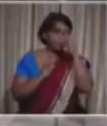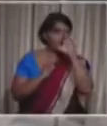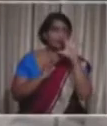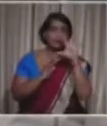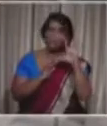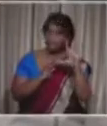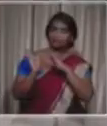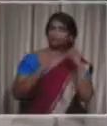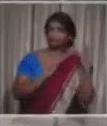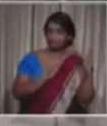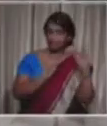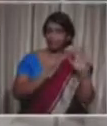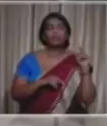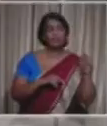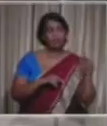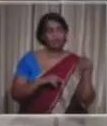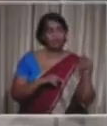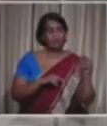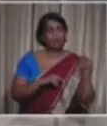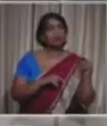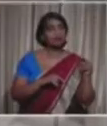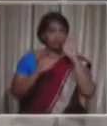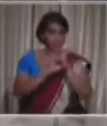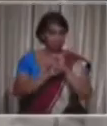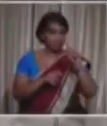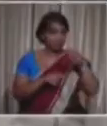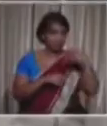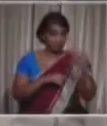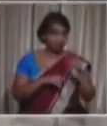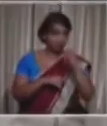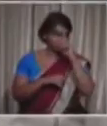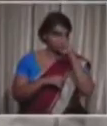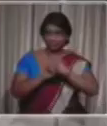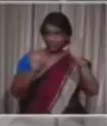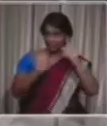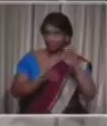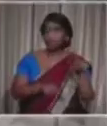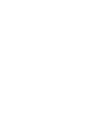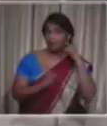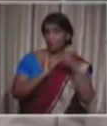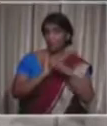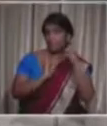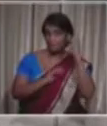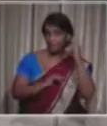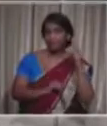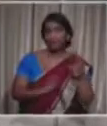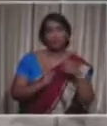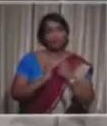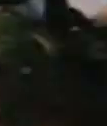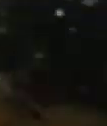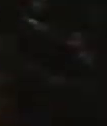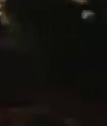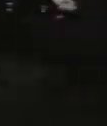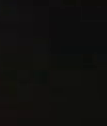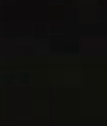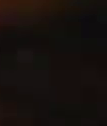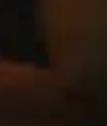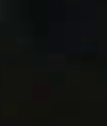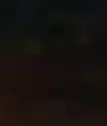පමණ ගත වෙලා තිබෙනවා. ඒක නිකුත් වෙනවා ඊළඟ සති 2-3 ඇතුළත. මොකද ගරු කතානායකතුමනි